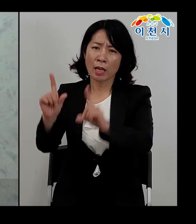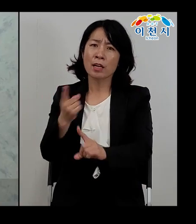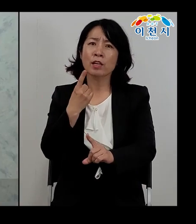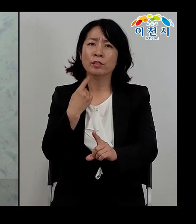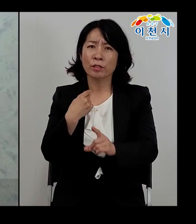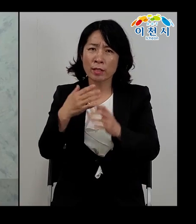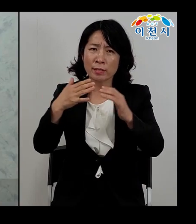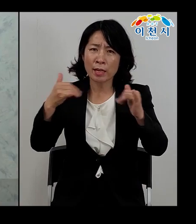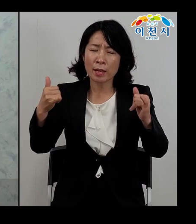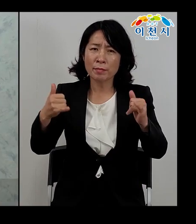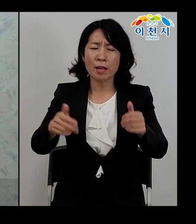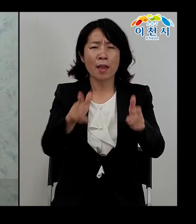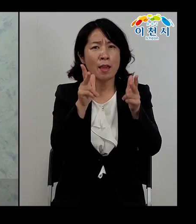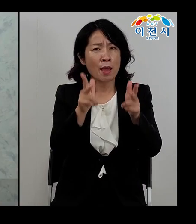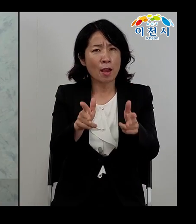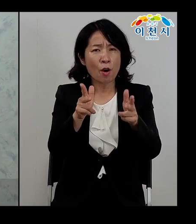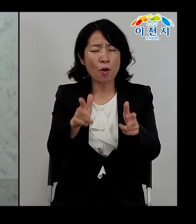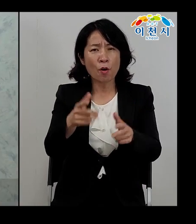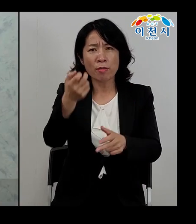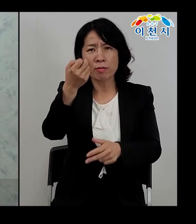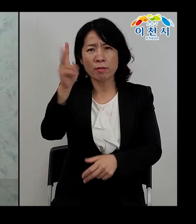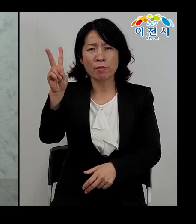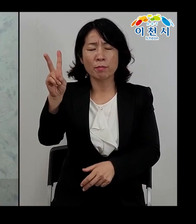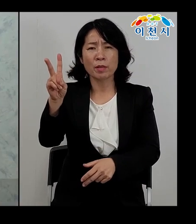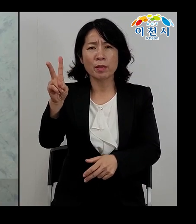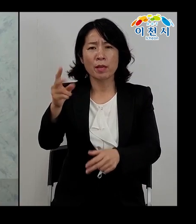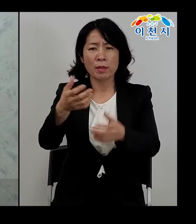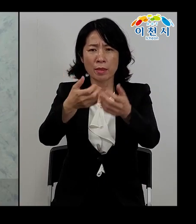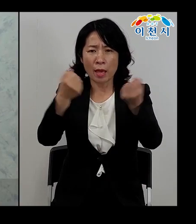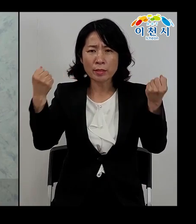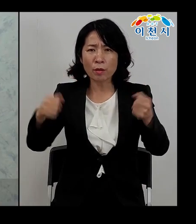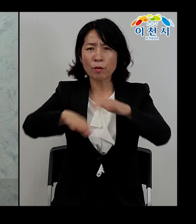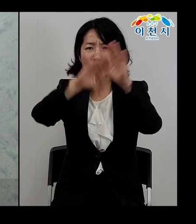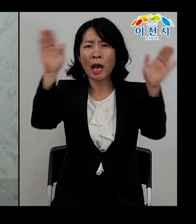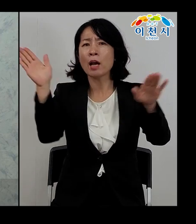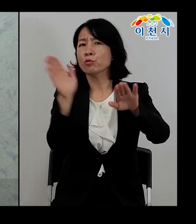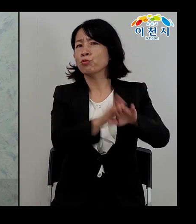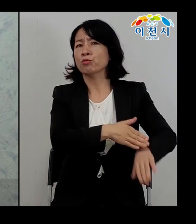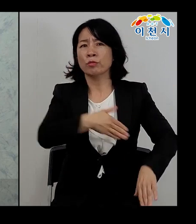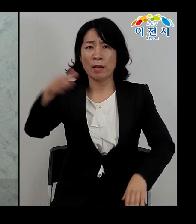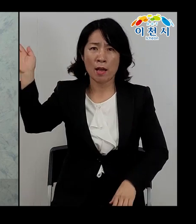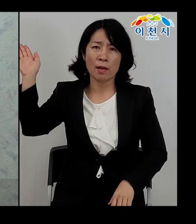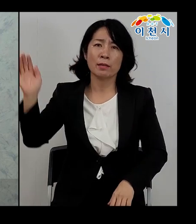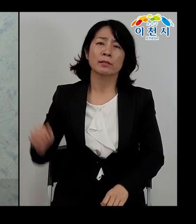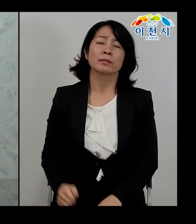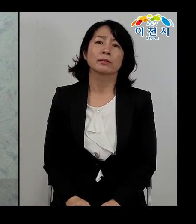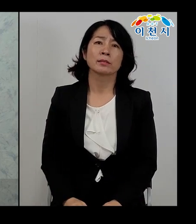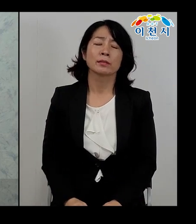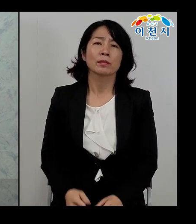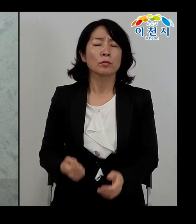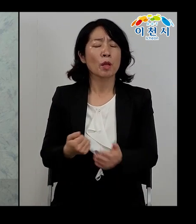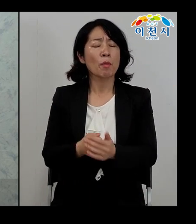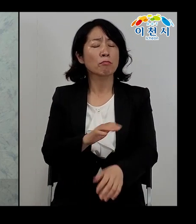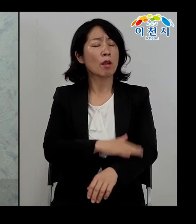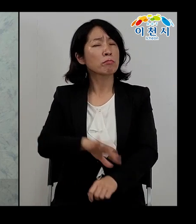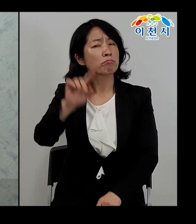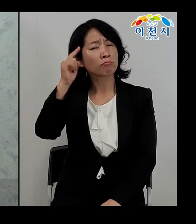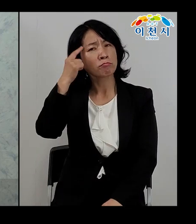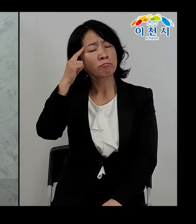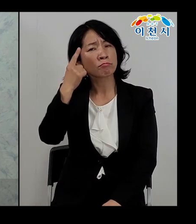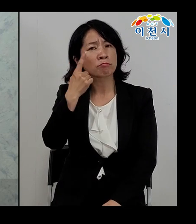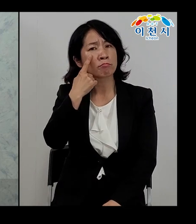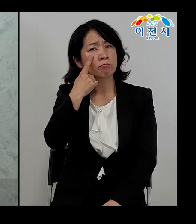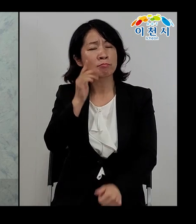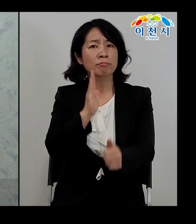사람이 에어컨이랑 테레비랑 냉장고 이런 거 두고 간다고 그랬거든요. 아, 한번 생각해